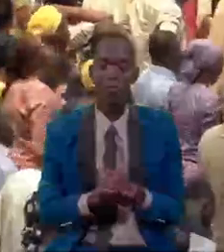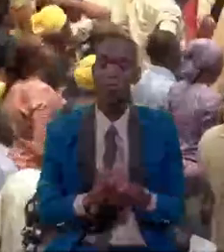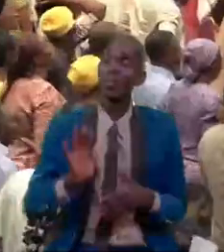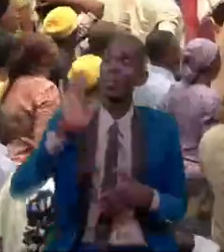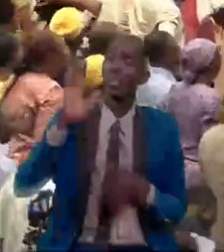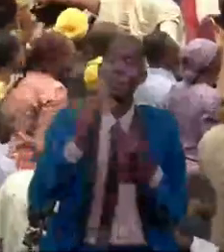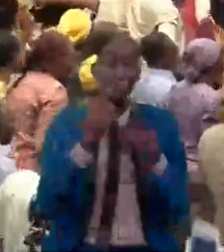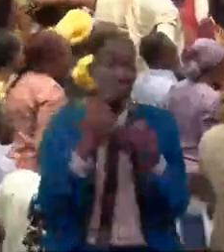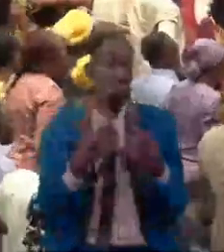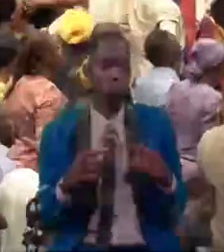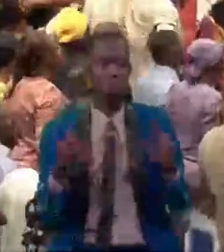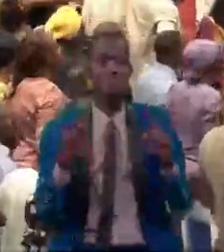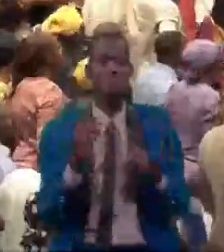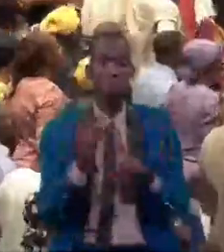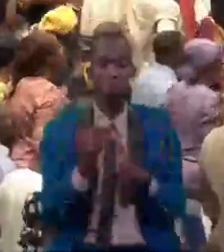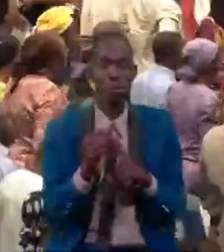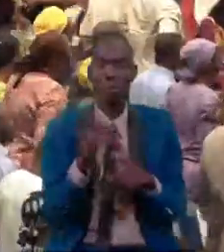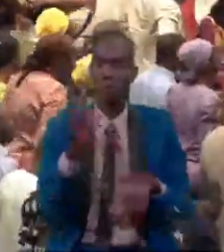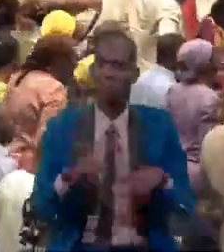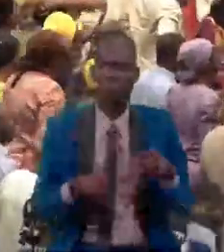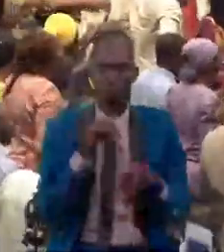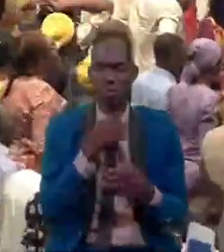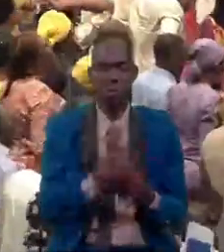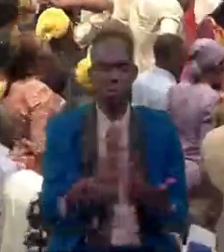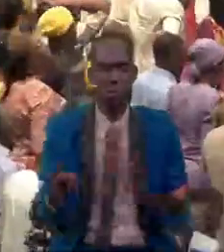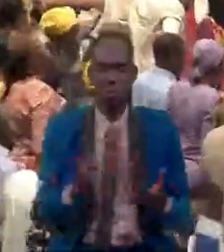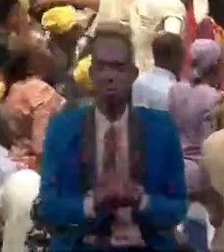La déclaration ne peut jamais faillir.